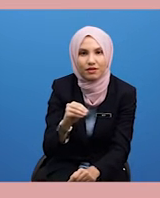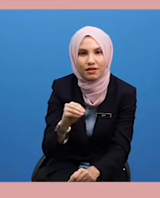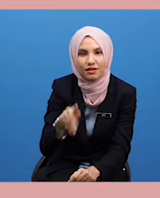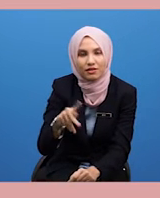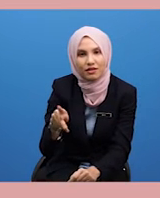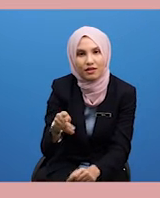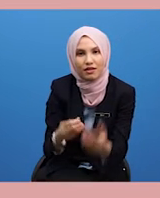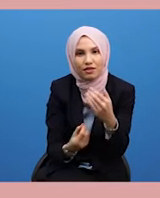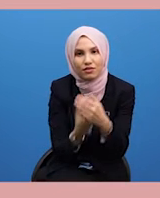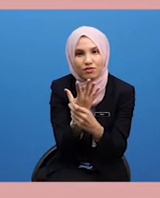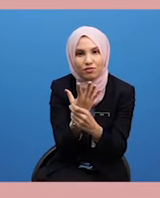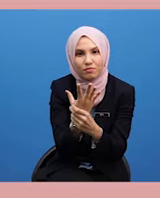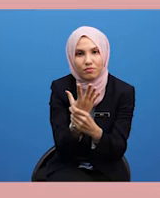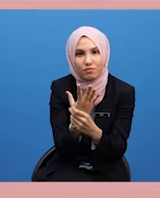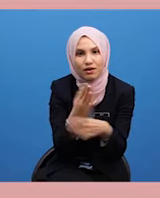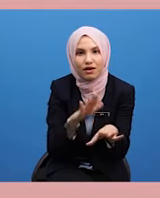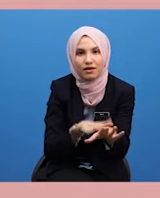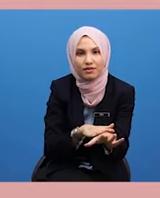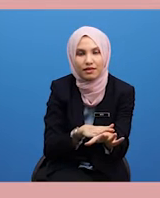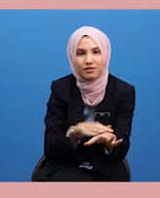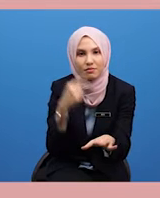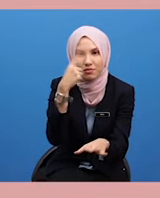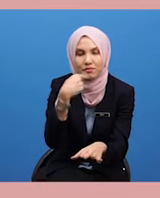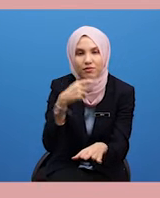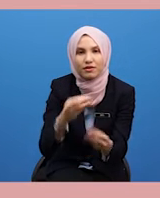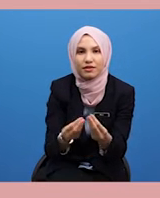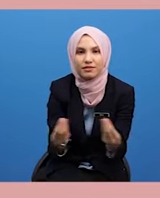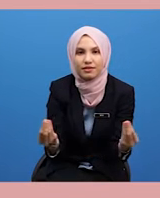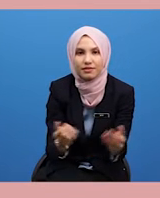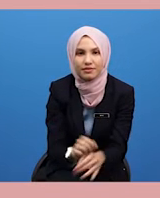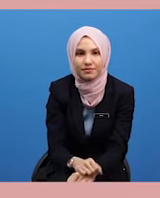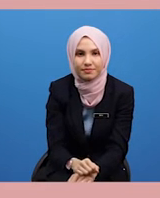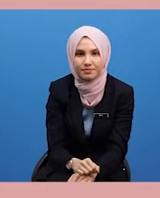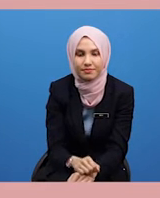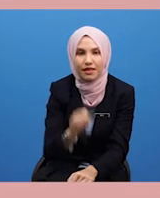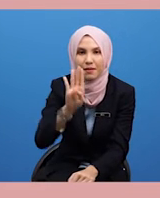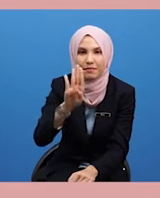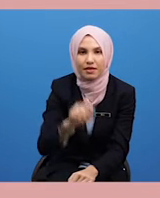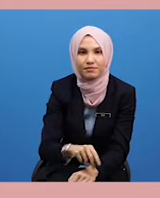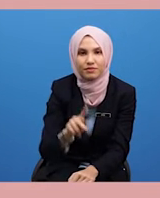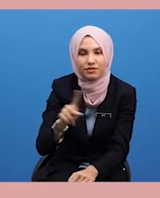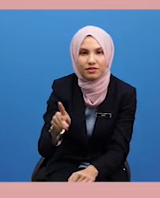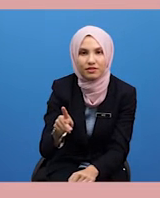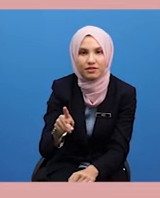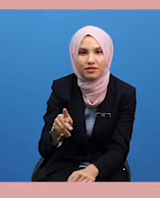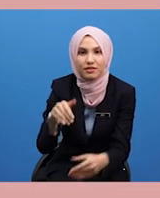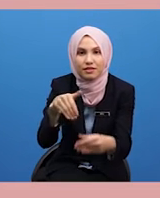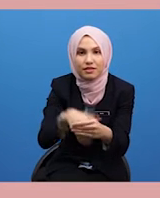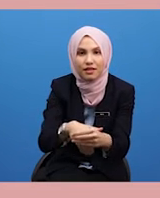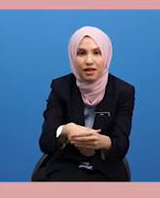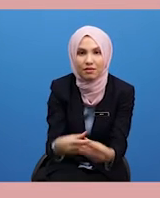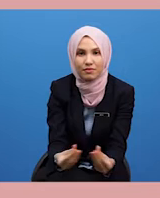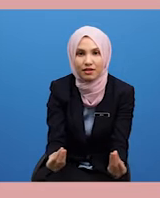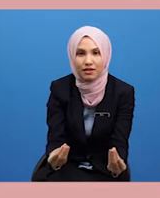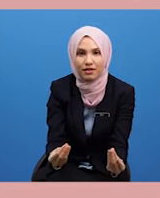Plumul dan kotiliden tumbuh di atas permukaan tanah. B. Kotiliden tertinggal di